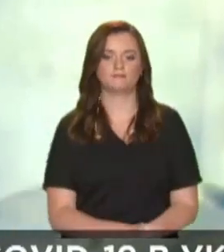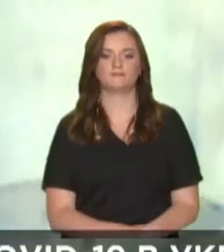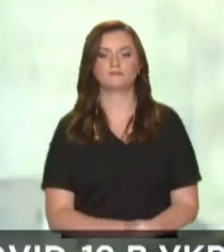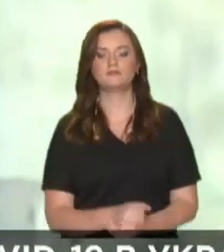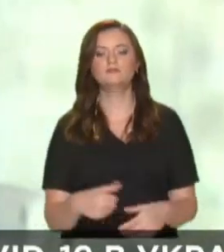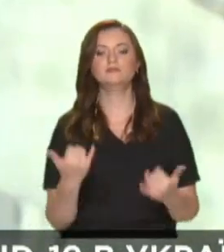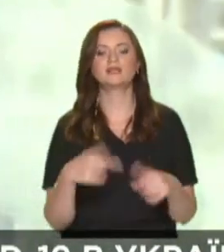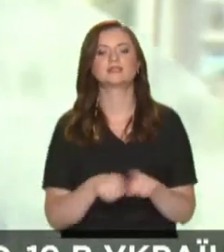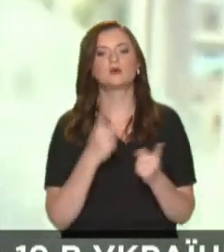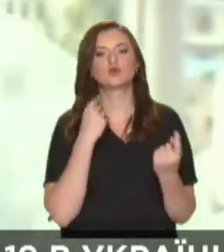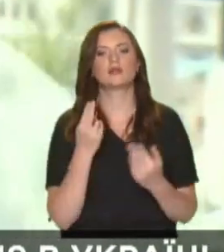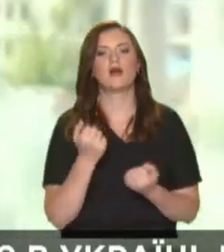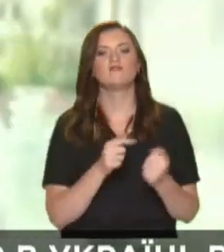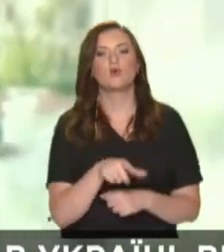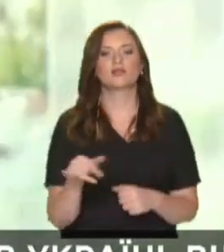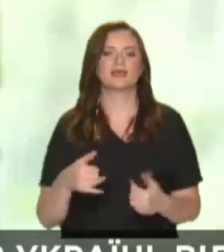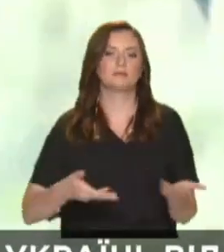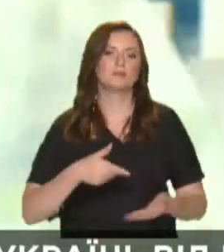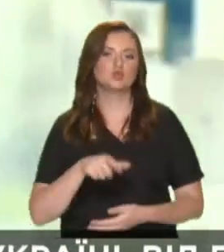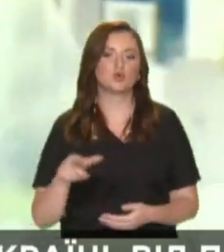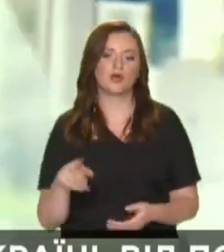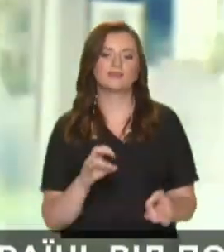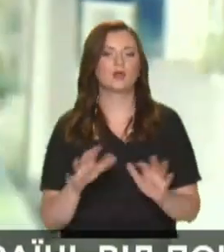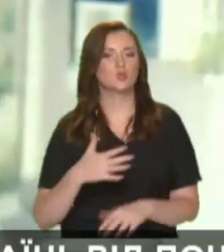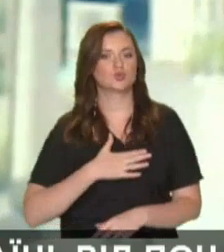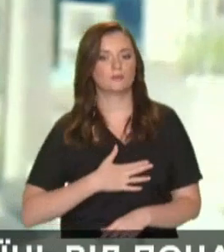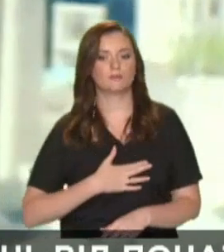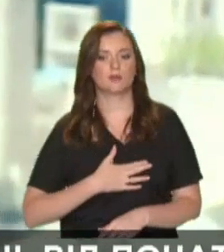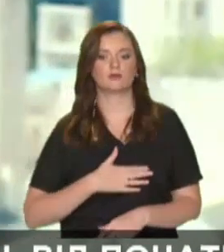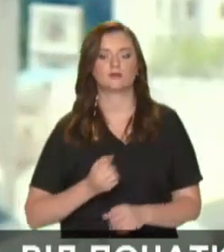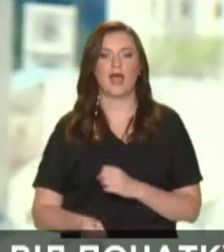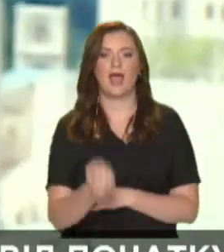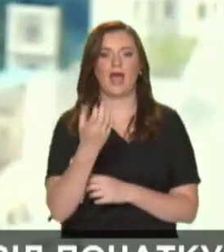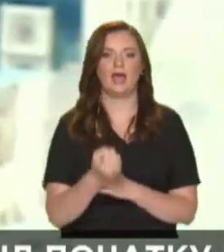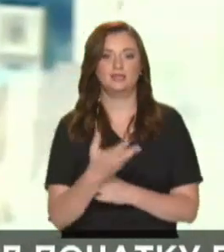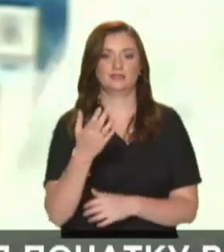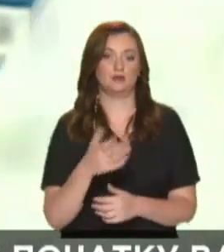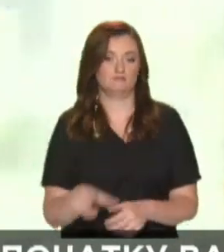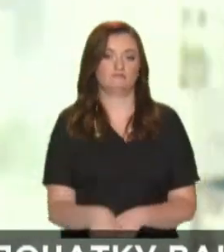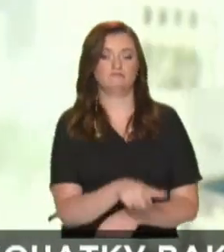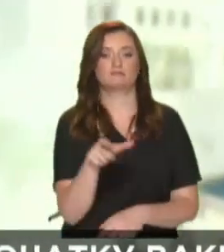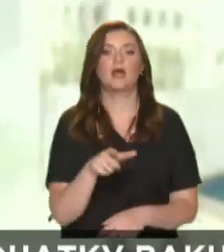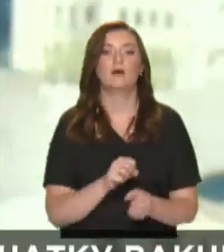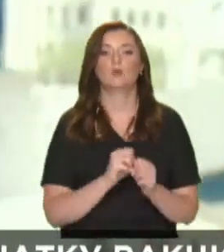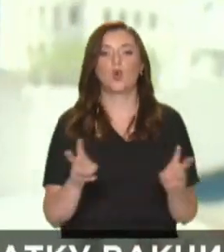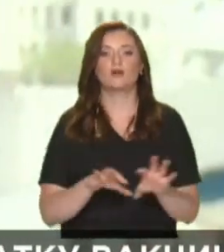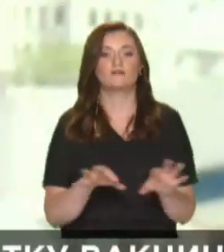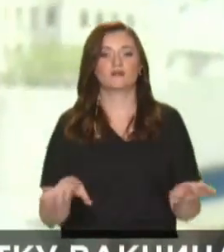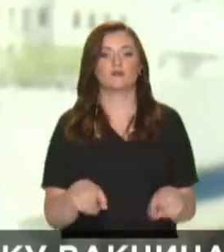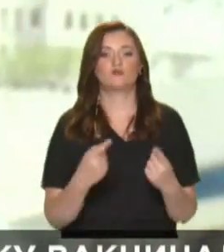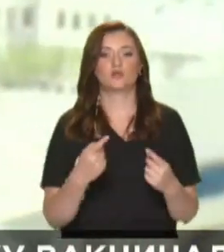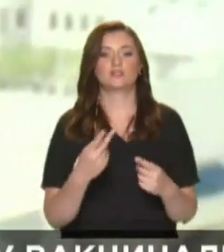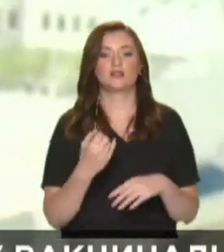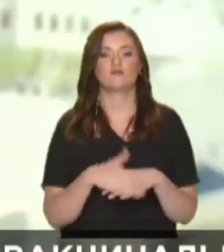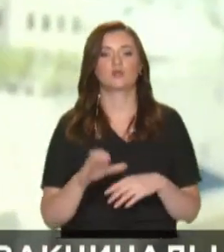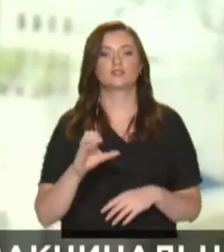Зараз також інформація для водіїв і для пішоходів не дуже приємна. Гейзер посеред дороги. Такий через прорив труби утворився на вулиці